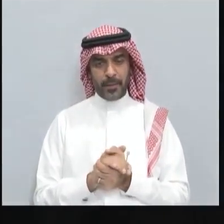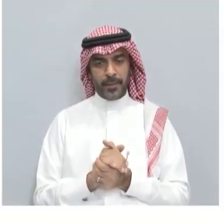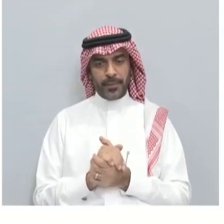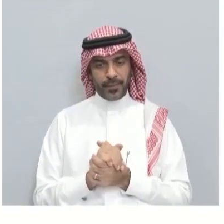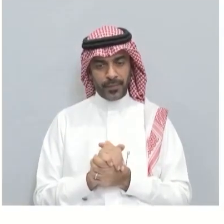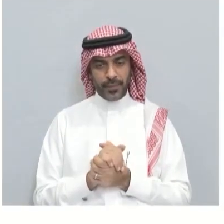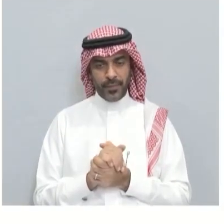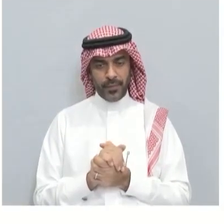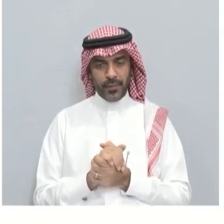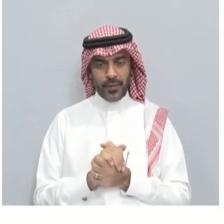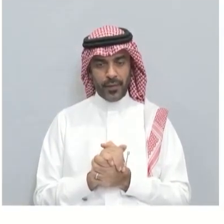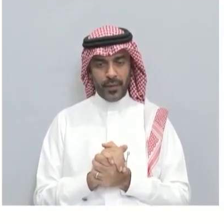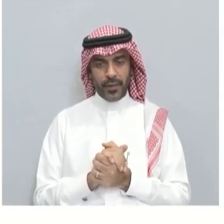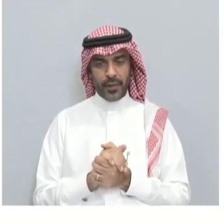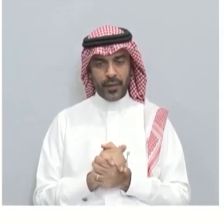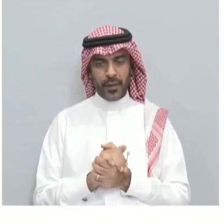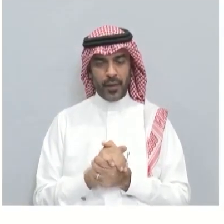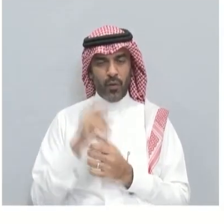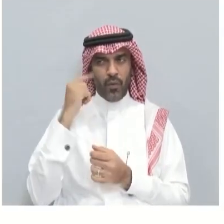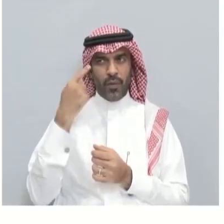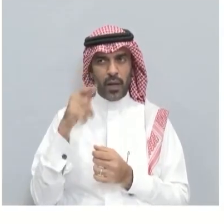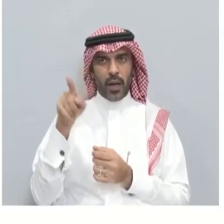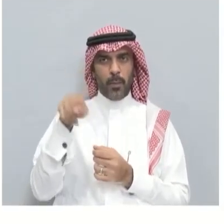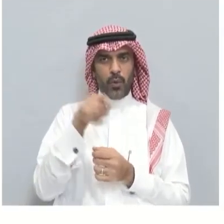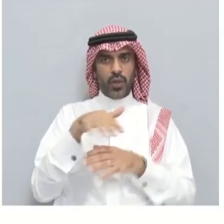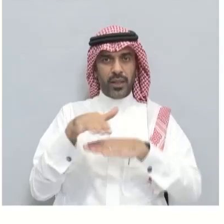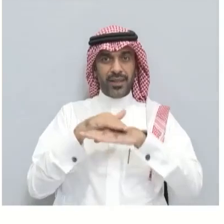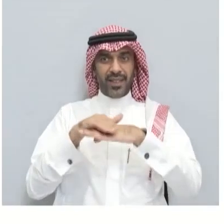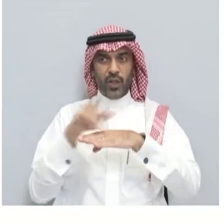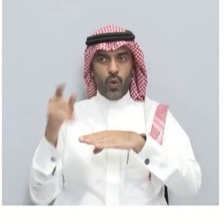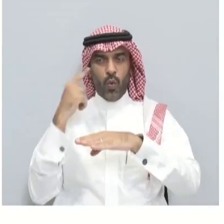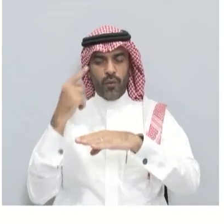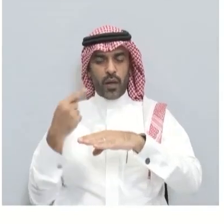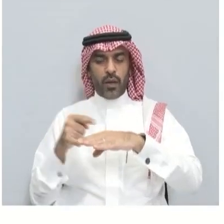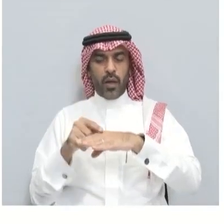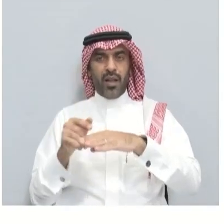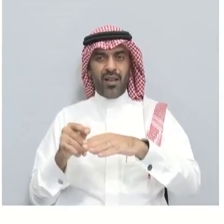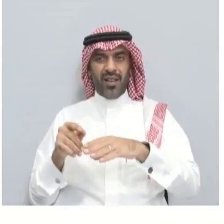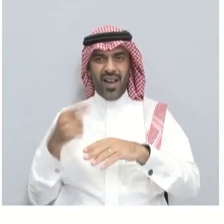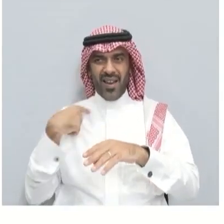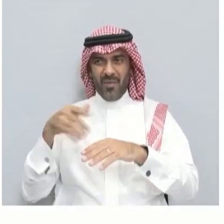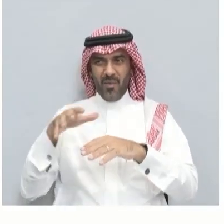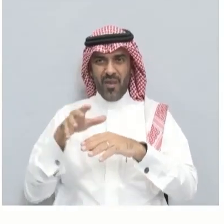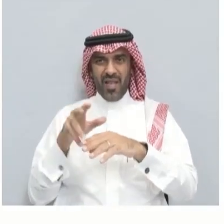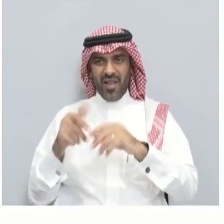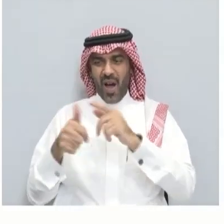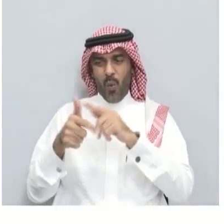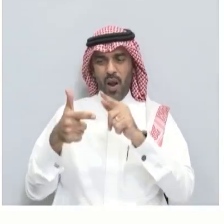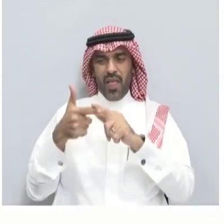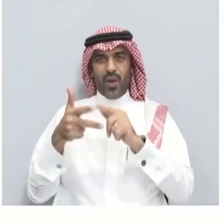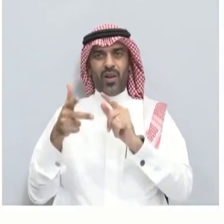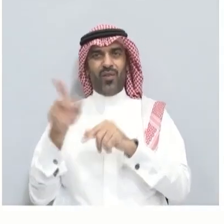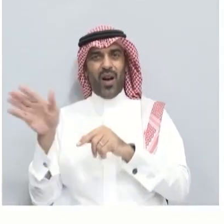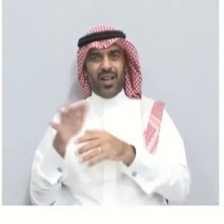زلزاليه الموجات السطحيه قد يظن الطلاب بما انها اشد تدميرا قد يظن الطلاب ان الموجات السطحيه اقوى من